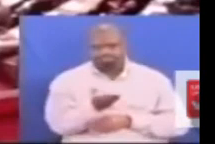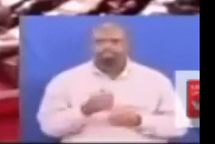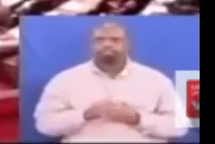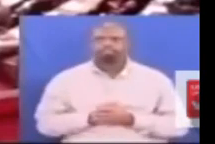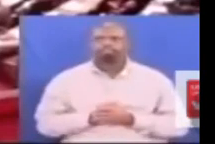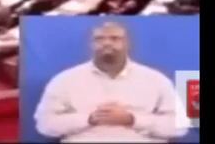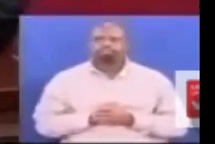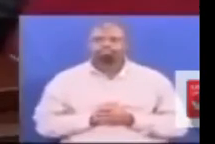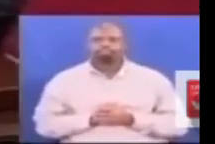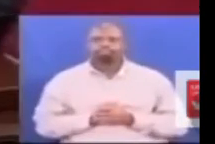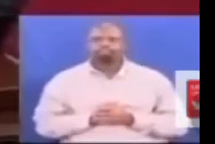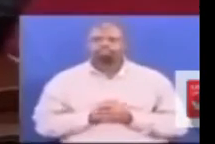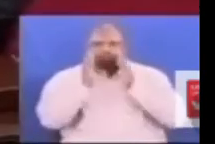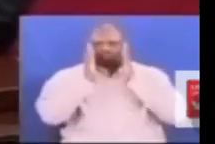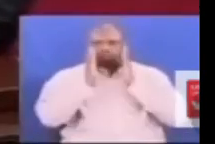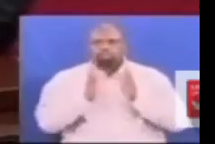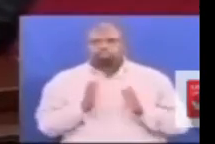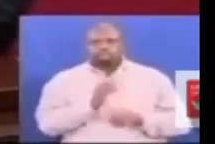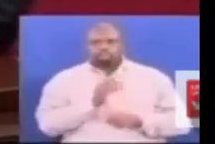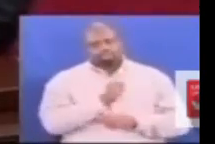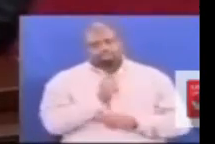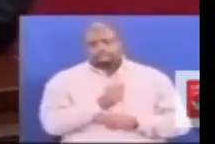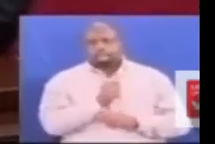Mheshimiwa Spika,